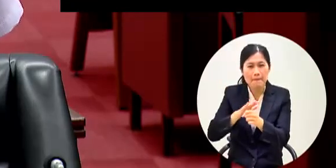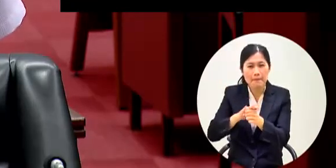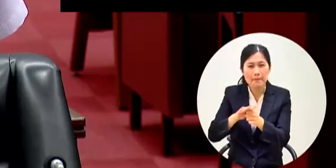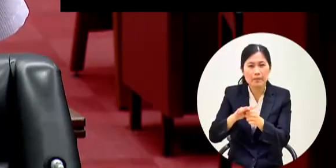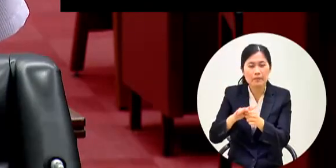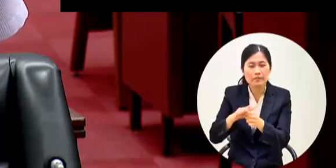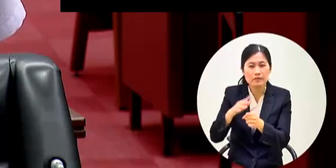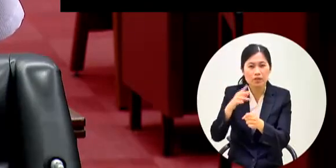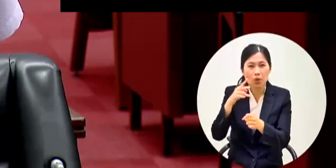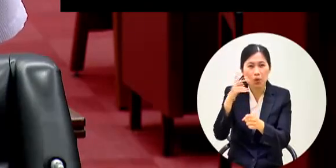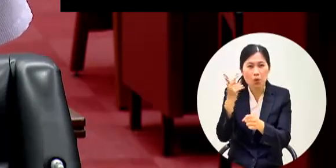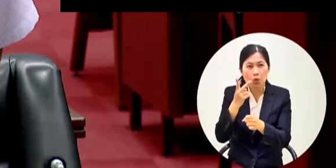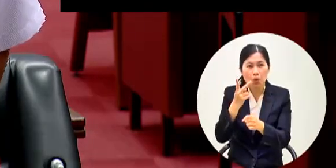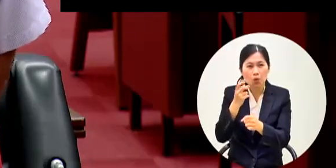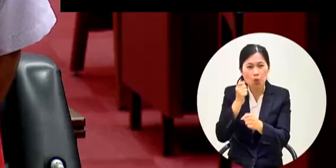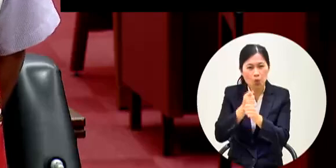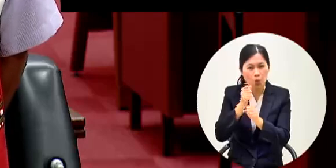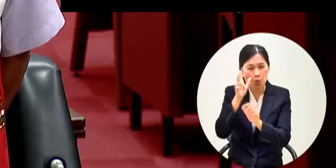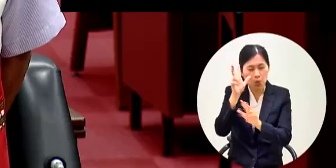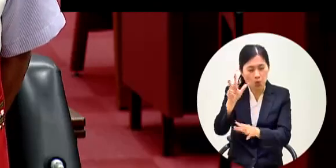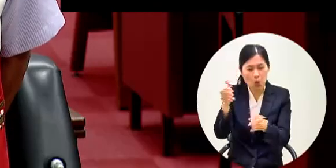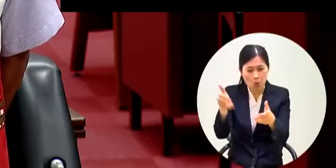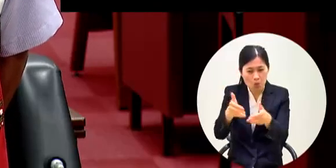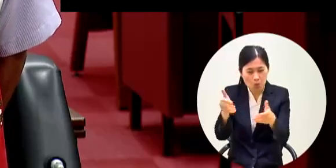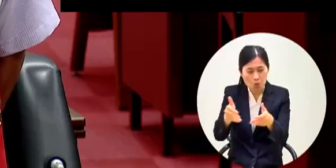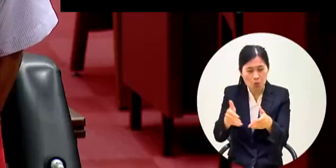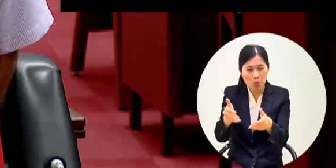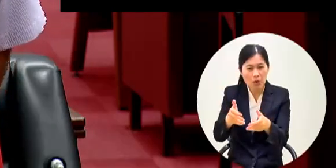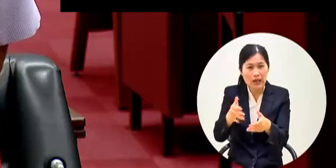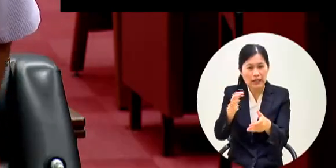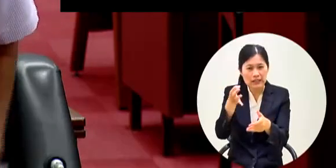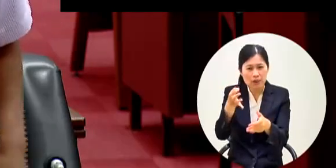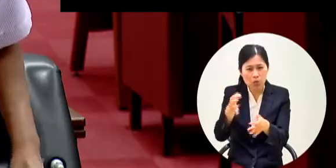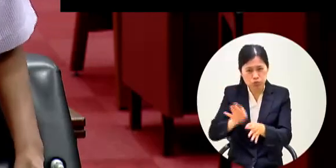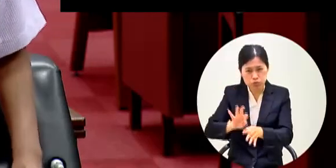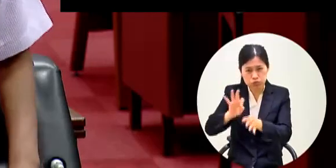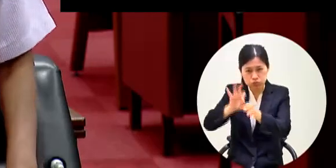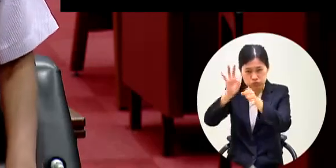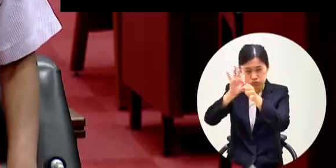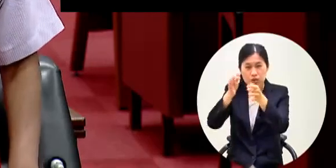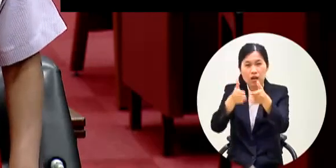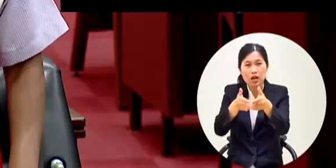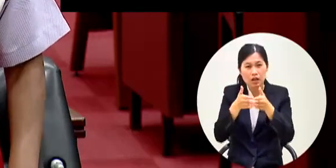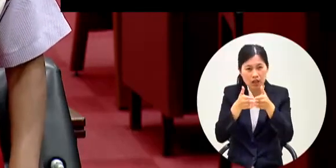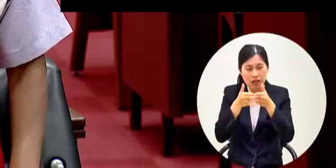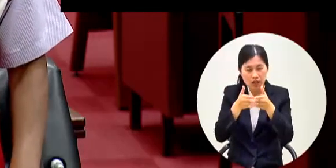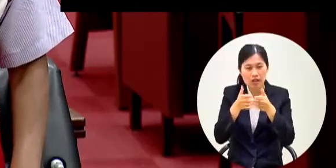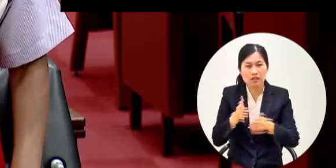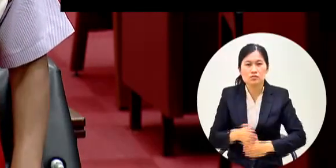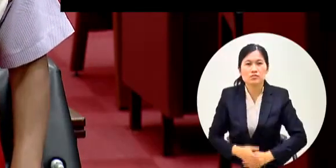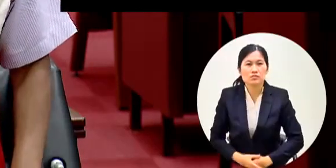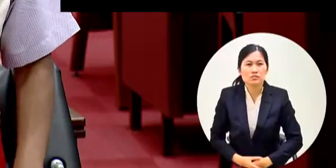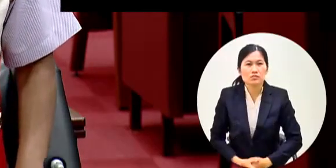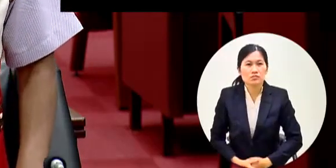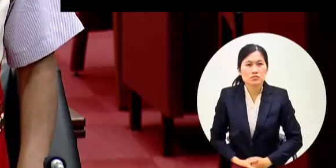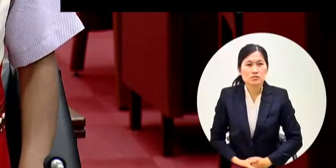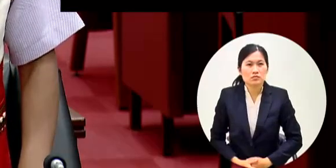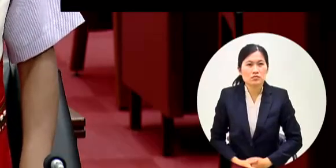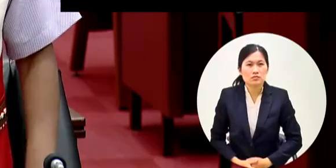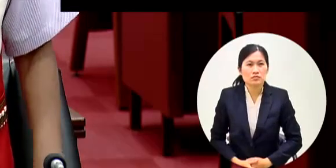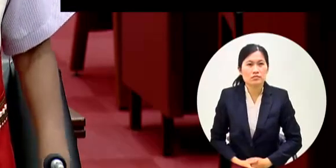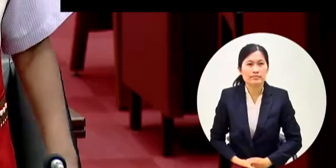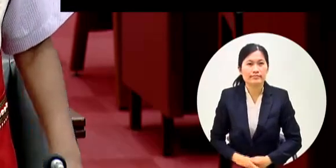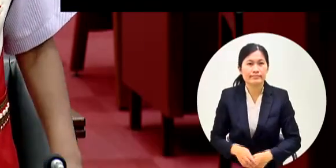要满足甚至实质上的把建设经费要提